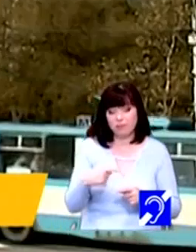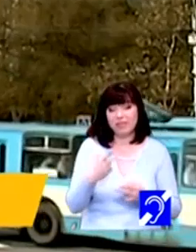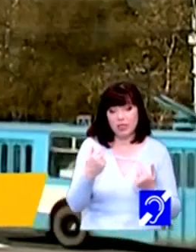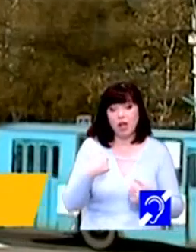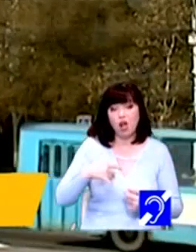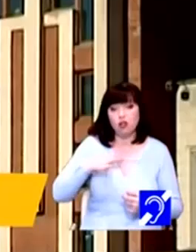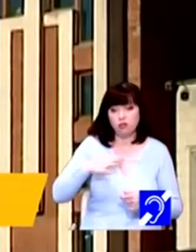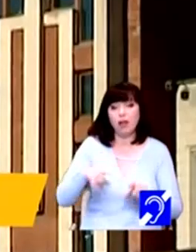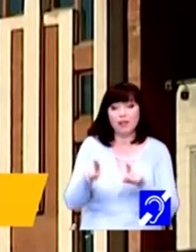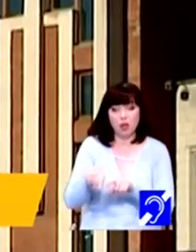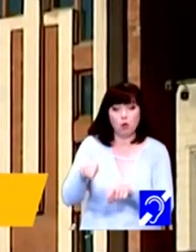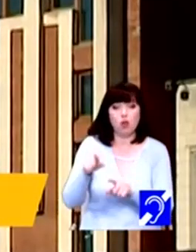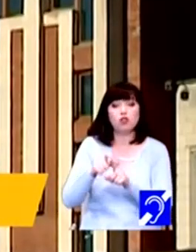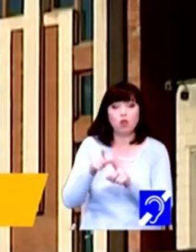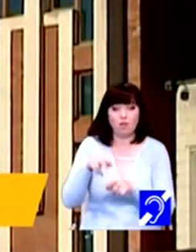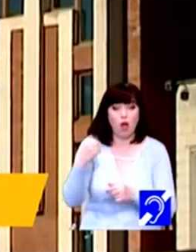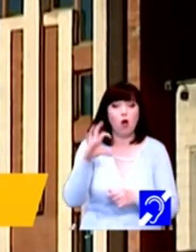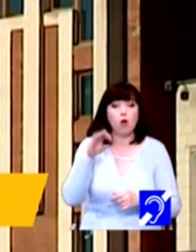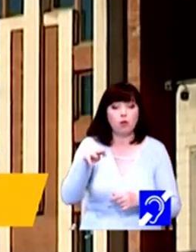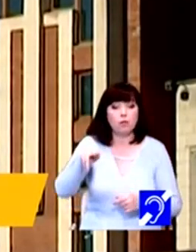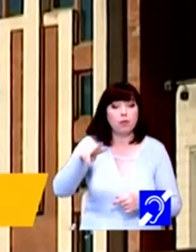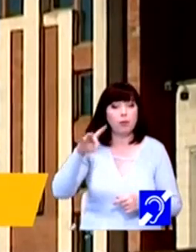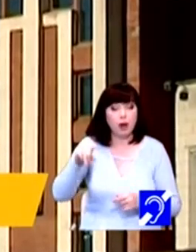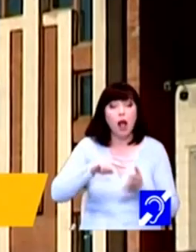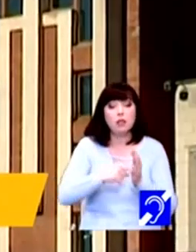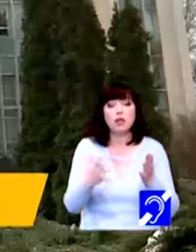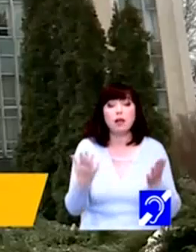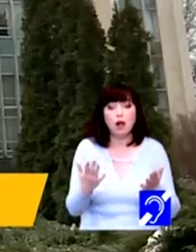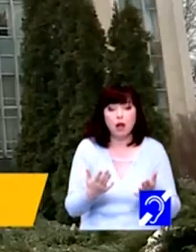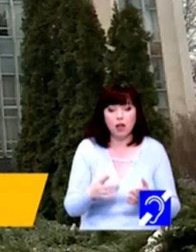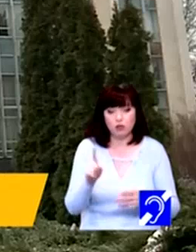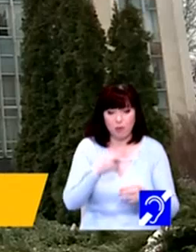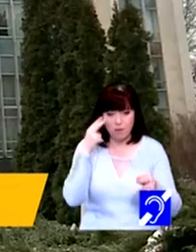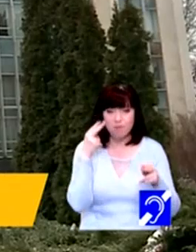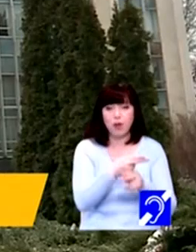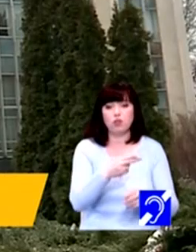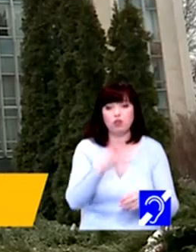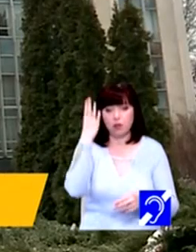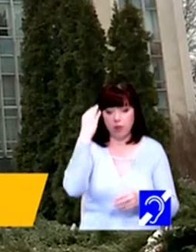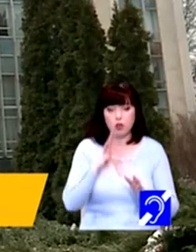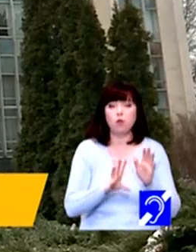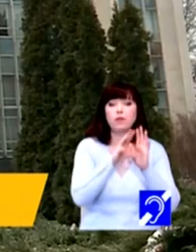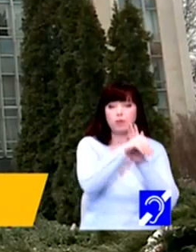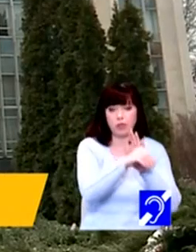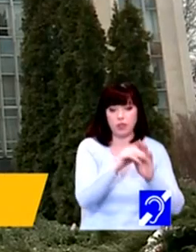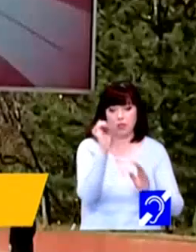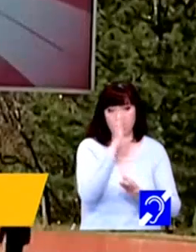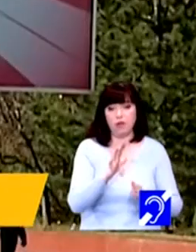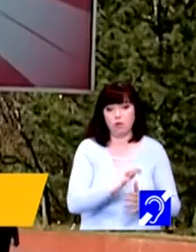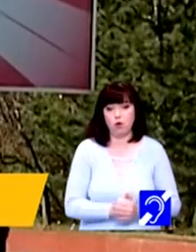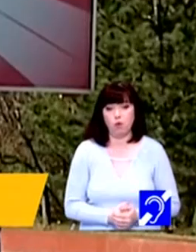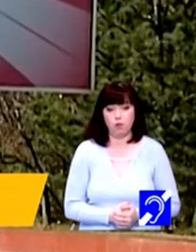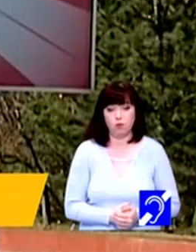asemenea declarație din partea regimului separatist, iar scopul lor este să pună bețe în roate aspirațiilor europene ale Chișinăului.